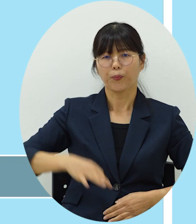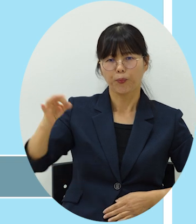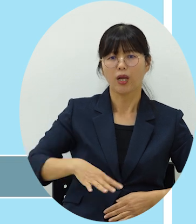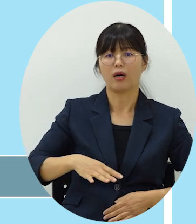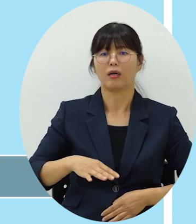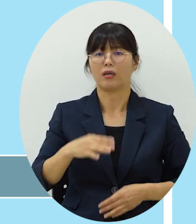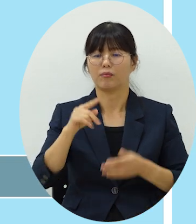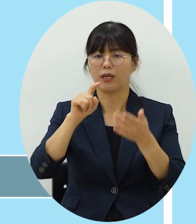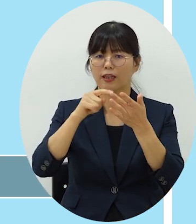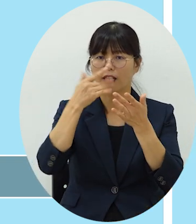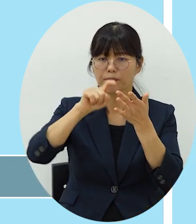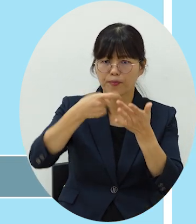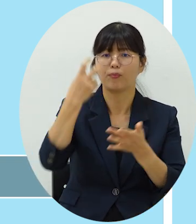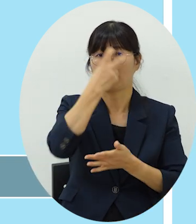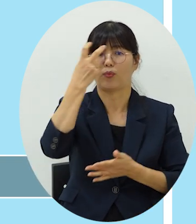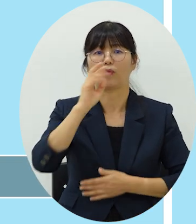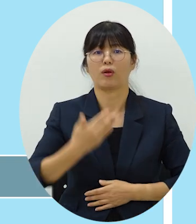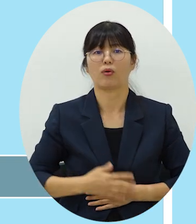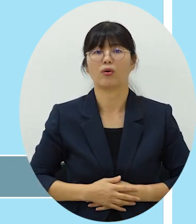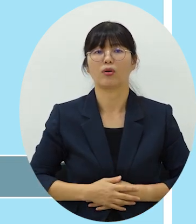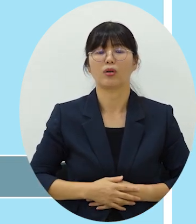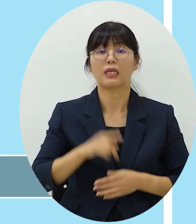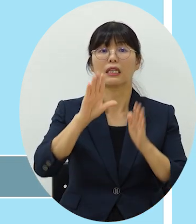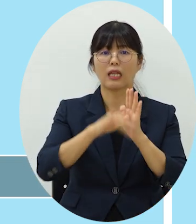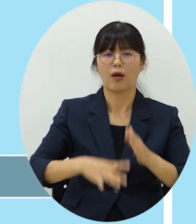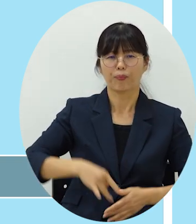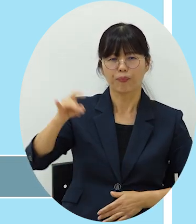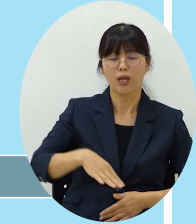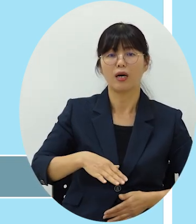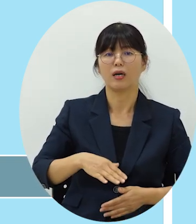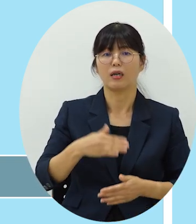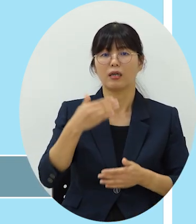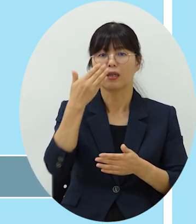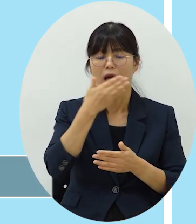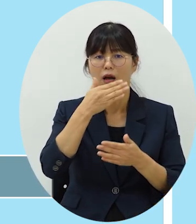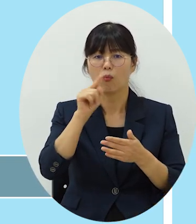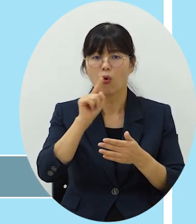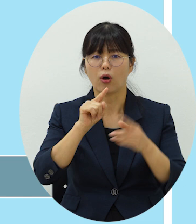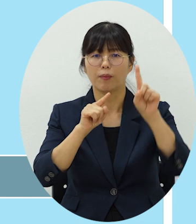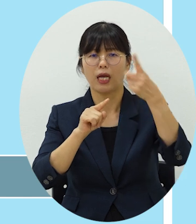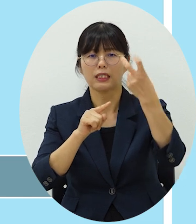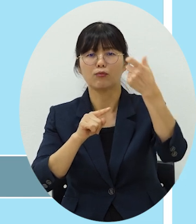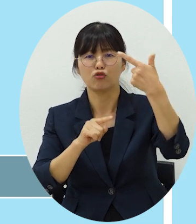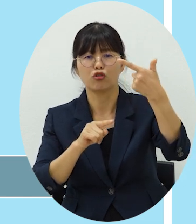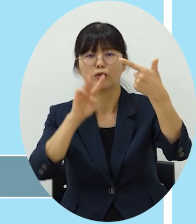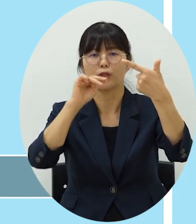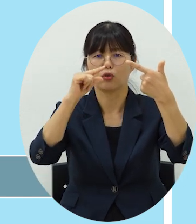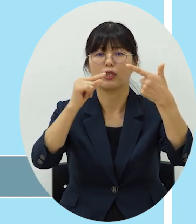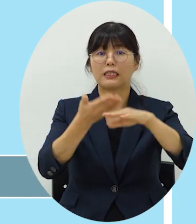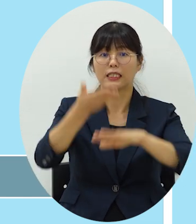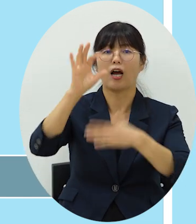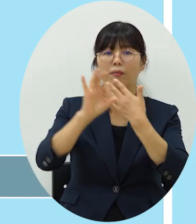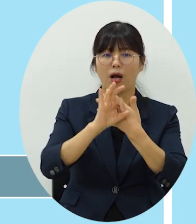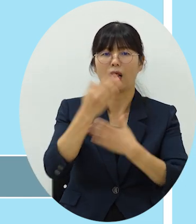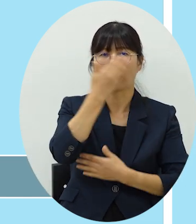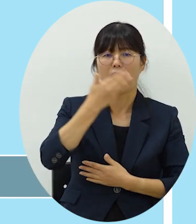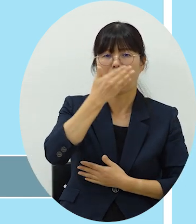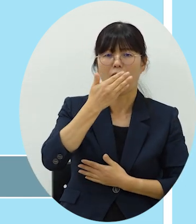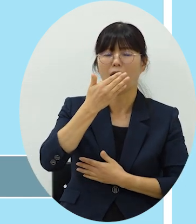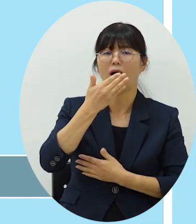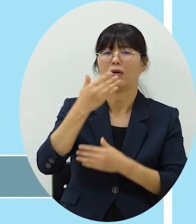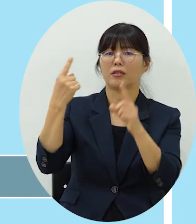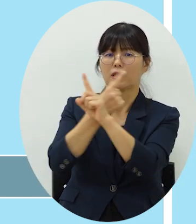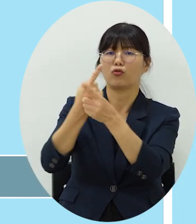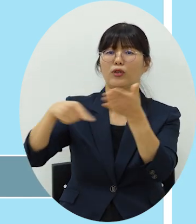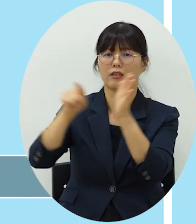상태에서 공복 혈당을 측정합니다. 이때 공복 혈당 값이 126 이상이면 당뇨병 진단을 위한